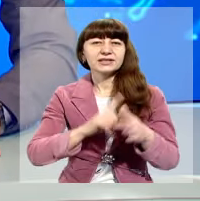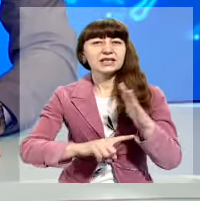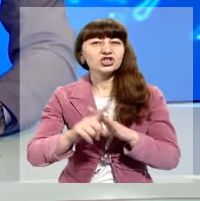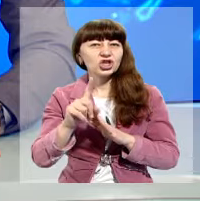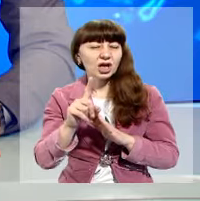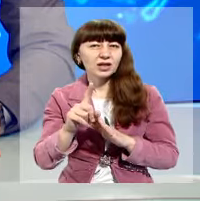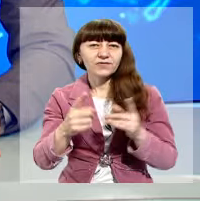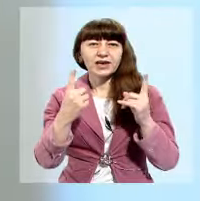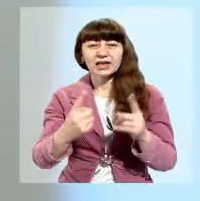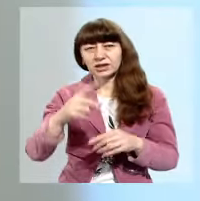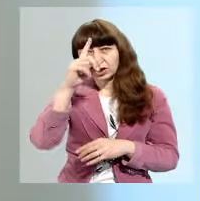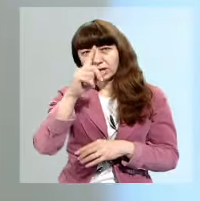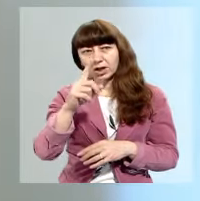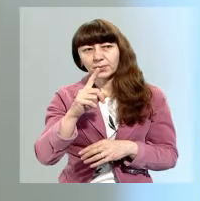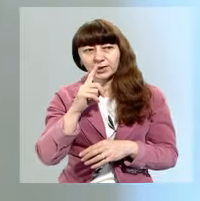оқылды.